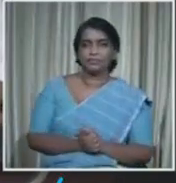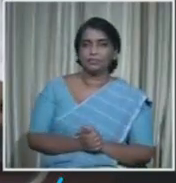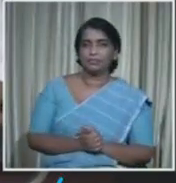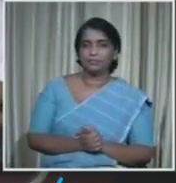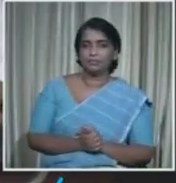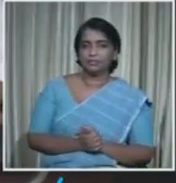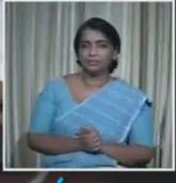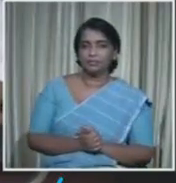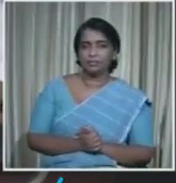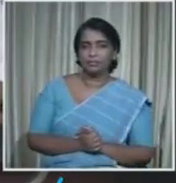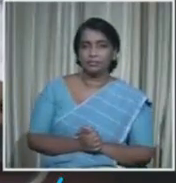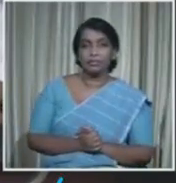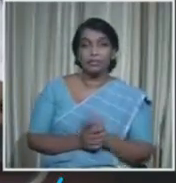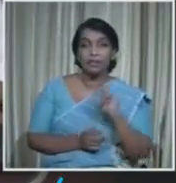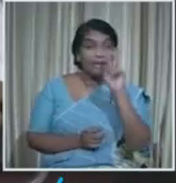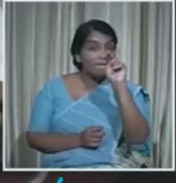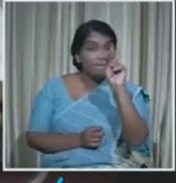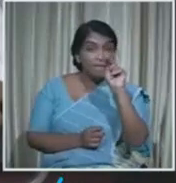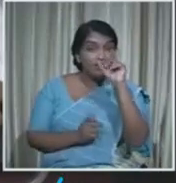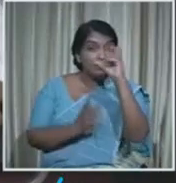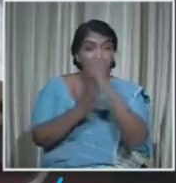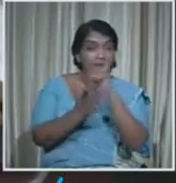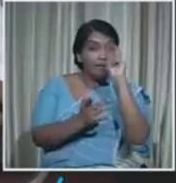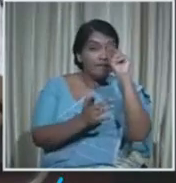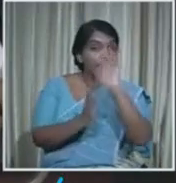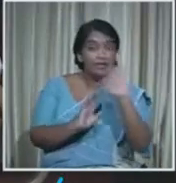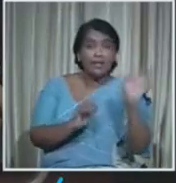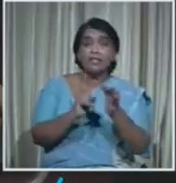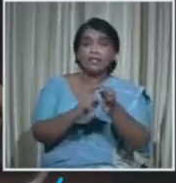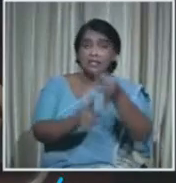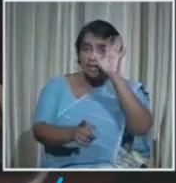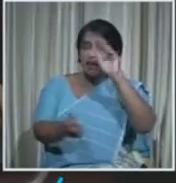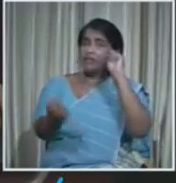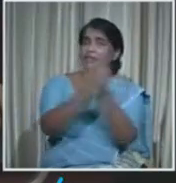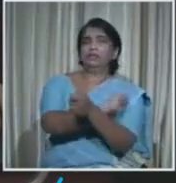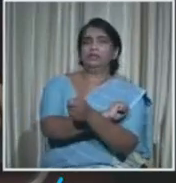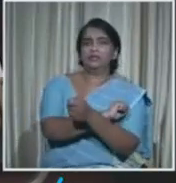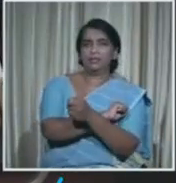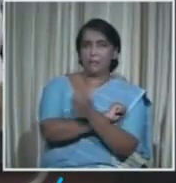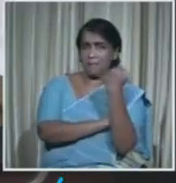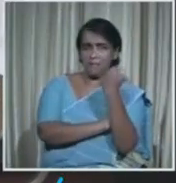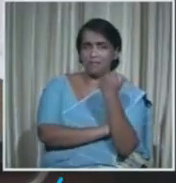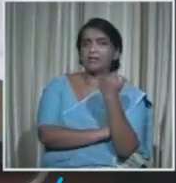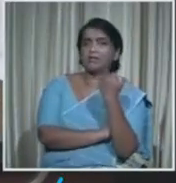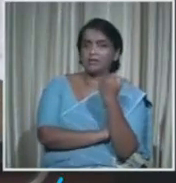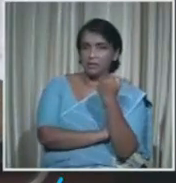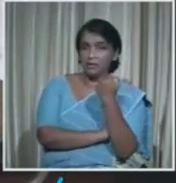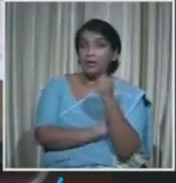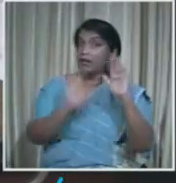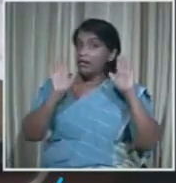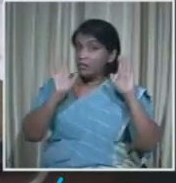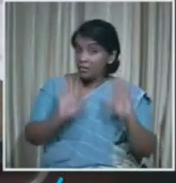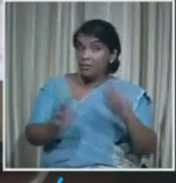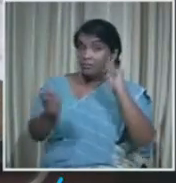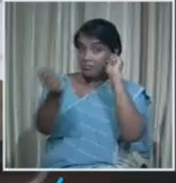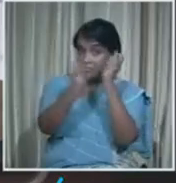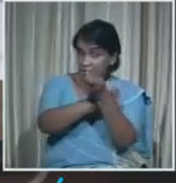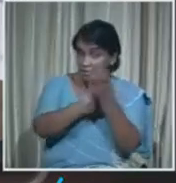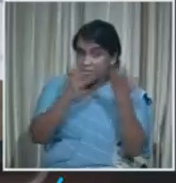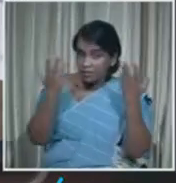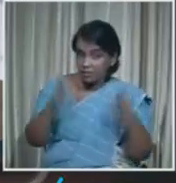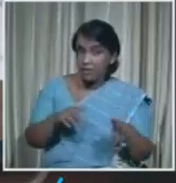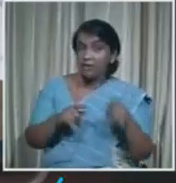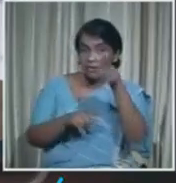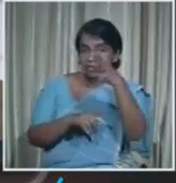කරුවේ විශ්ස නෙවෙයි අපි විධායක ජනාධිපති ක්‍රමය වෙනස් කරමු හැබැයි ඒව වෙනස් කරලා